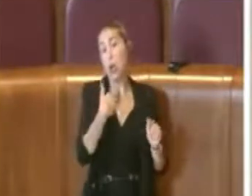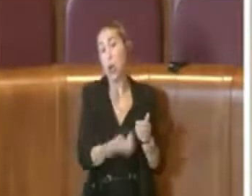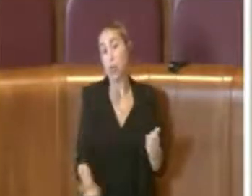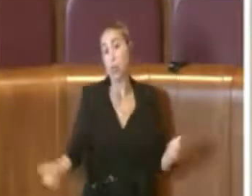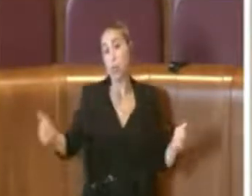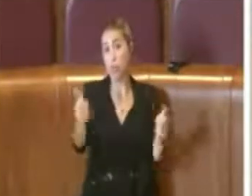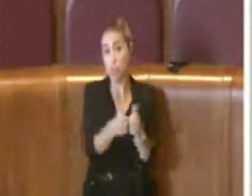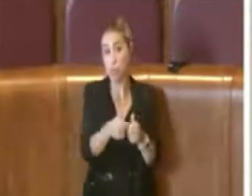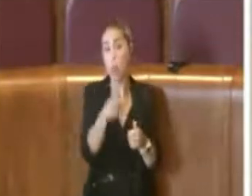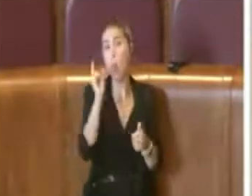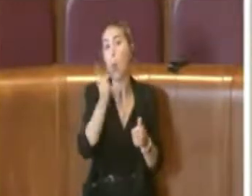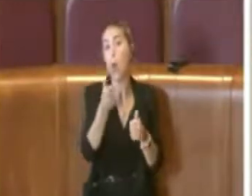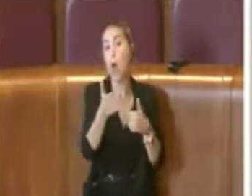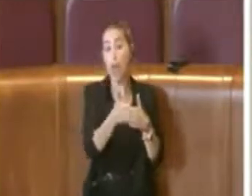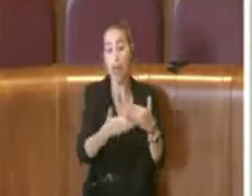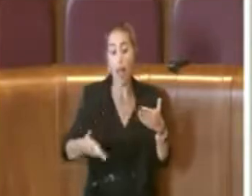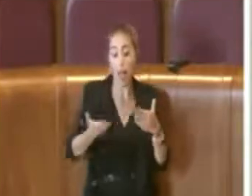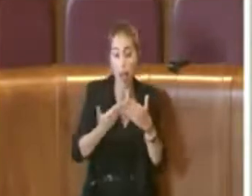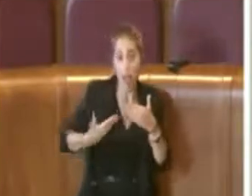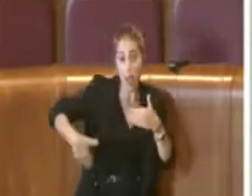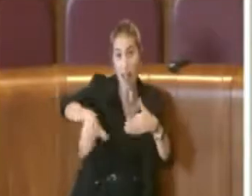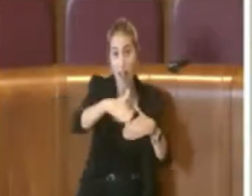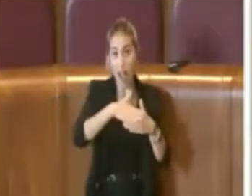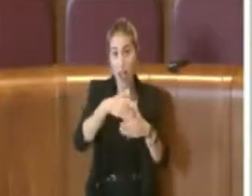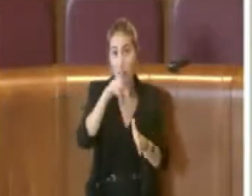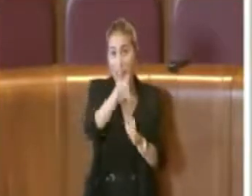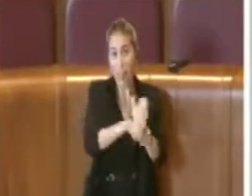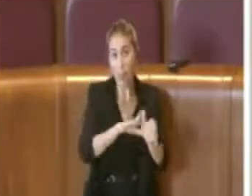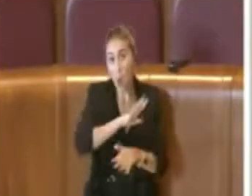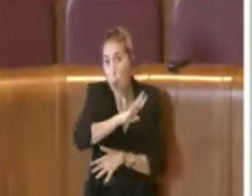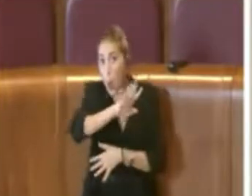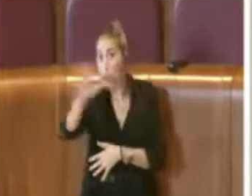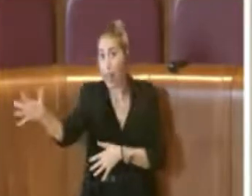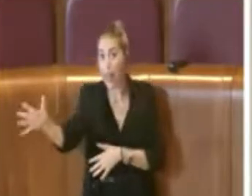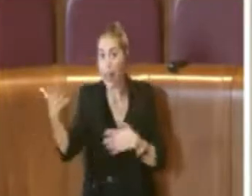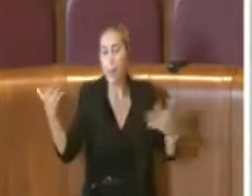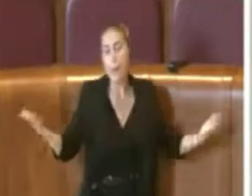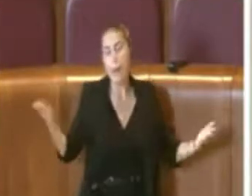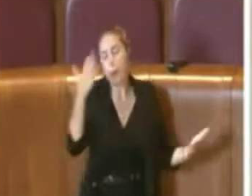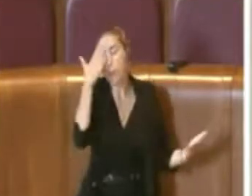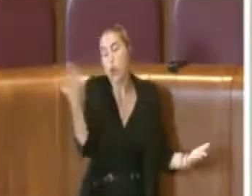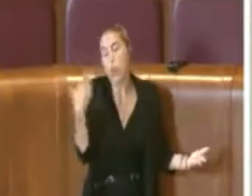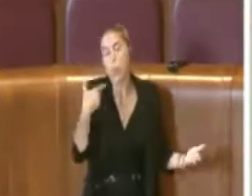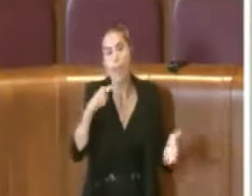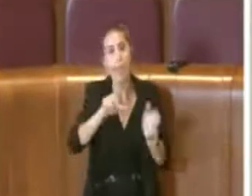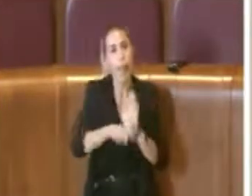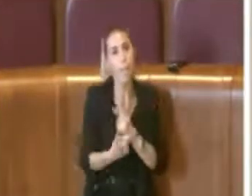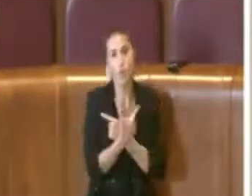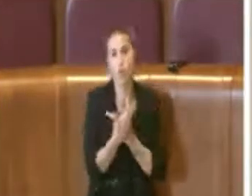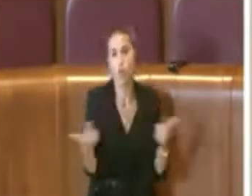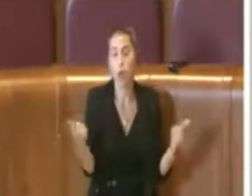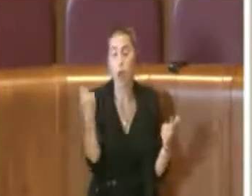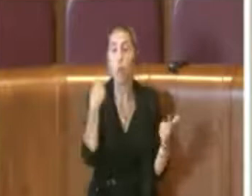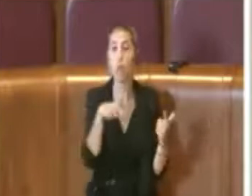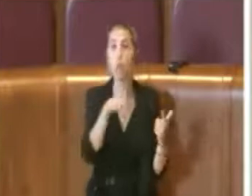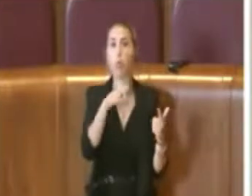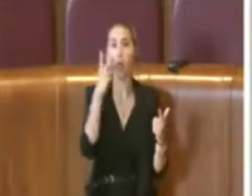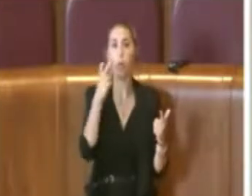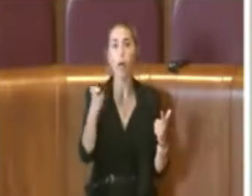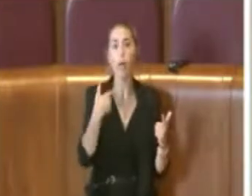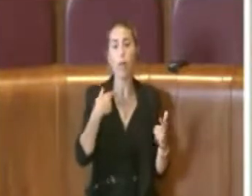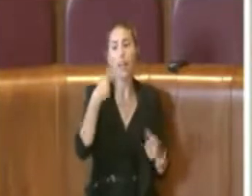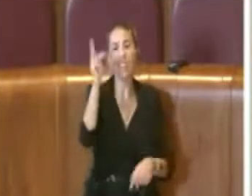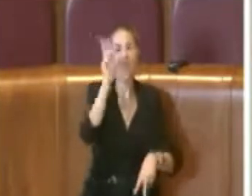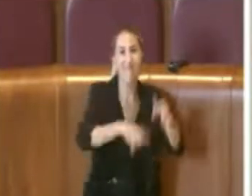un'altra delibera che purtroppo non faremo in tempo a portare, ma che dava mandato generale di revisionare tutte